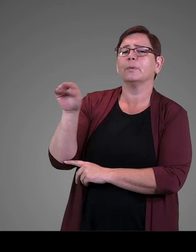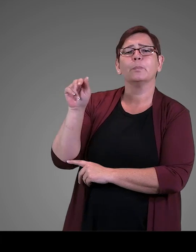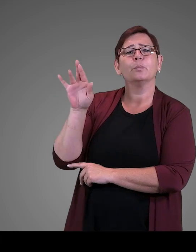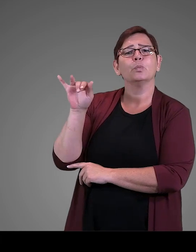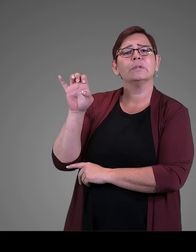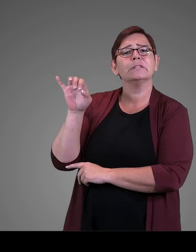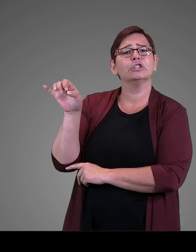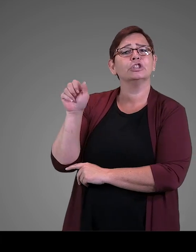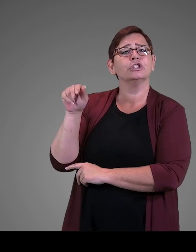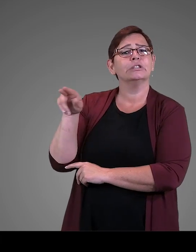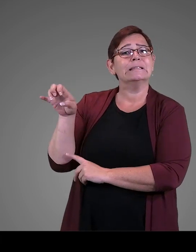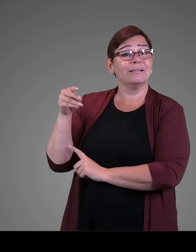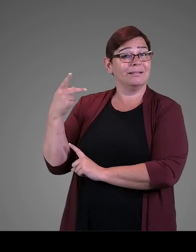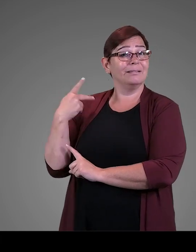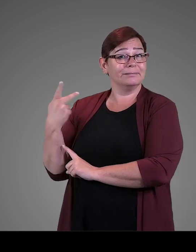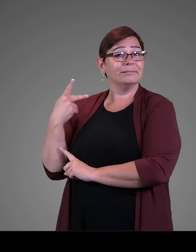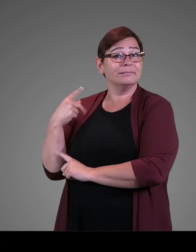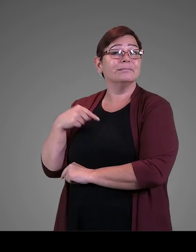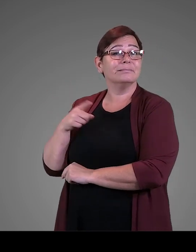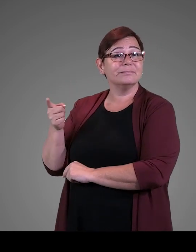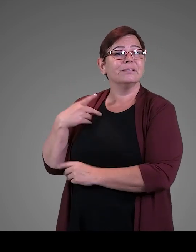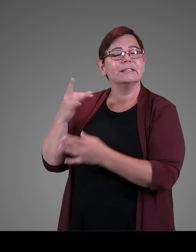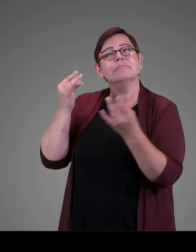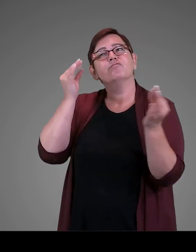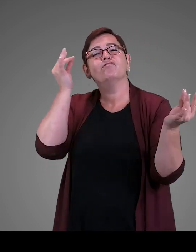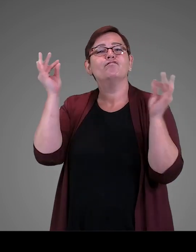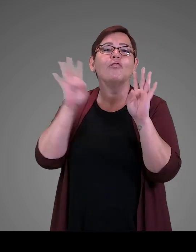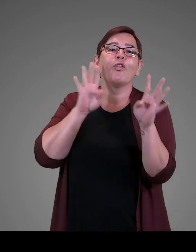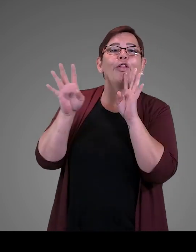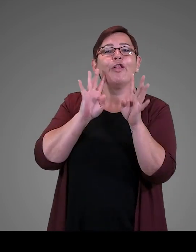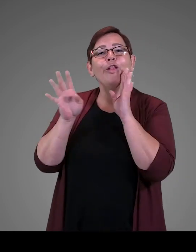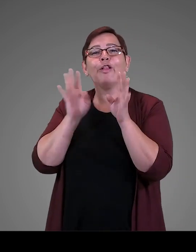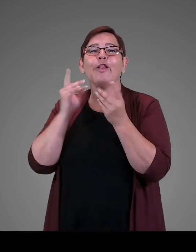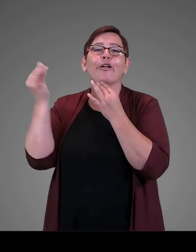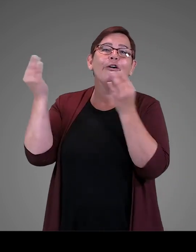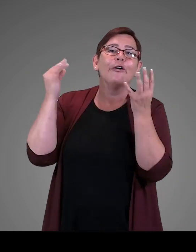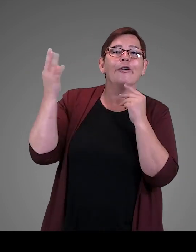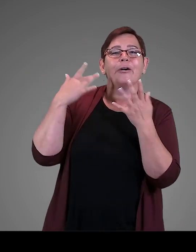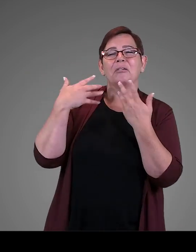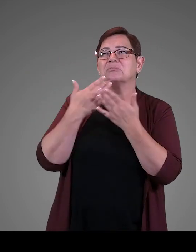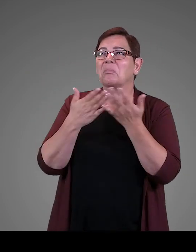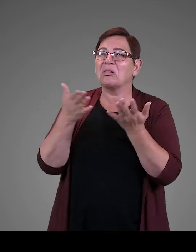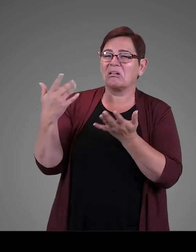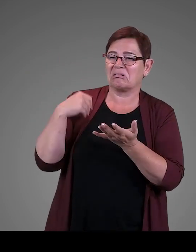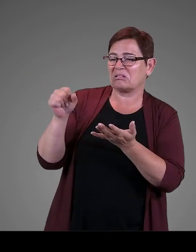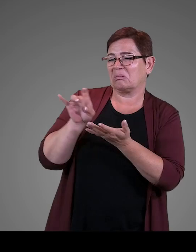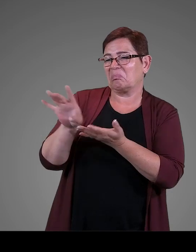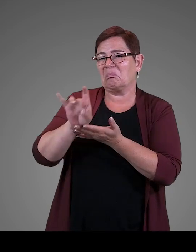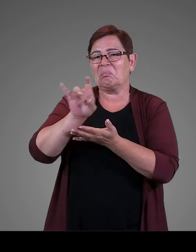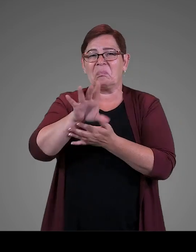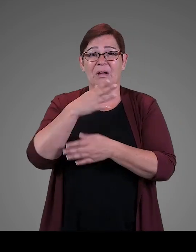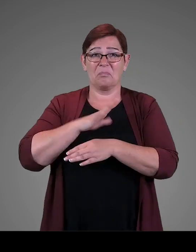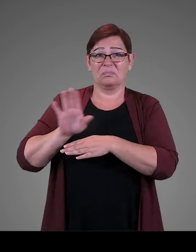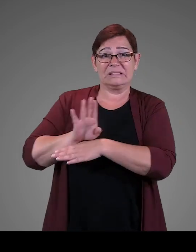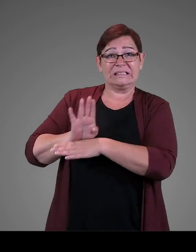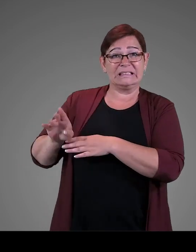Avant, Marie-Jeanne et moi, on parlait de l'idée de... Il y a des choses qu'on peut laisser tomber dans notre milieu aussi, qu'on n'est pas obligé de